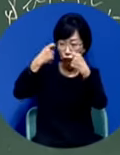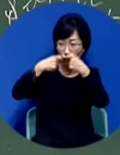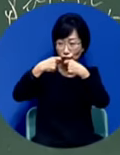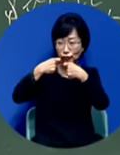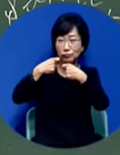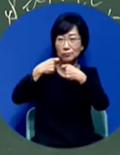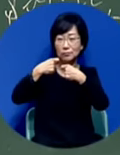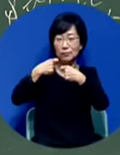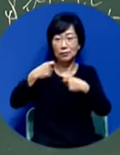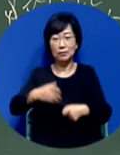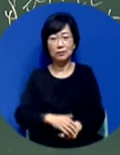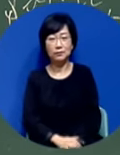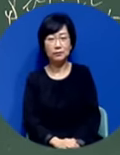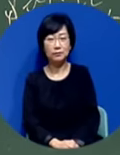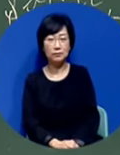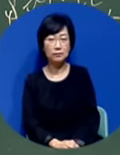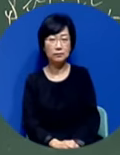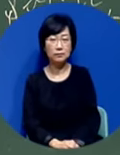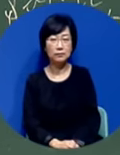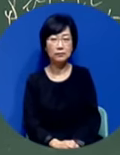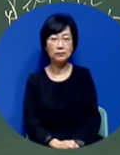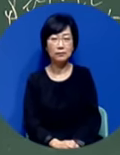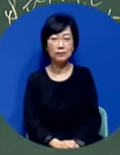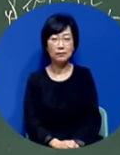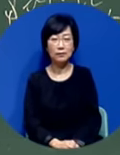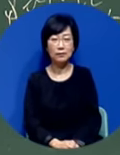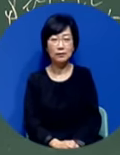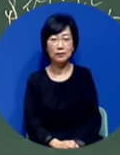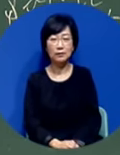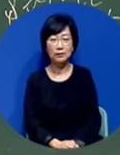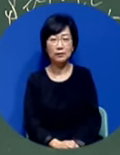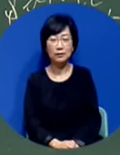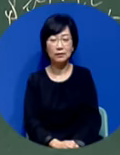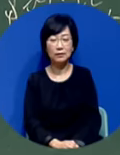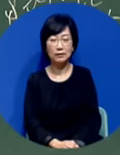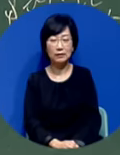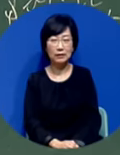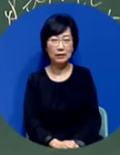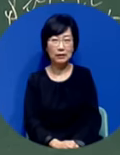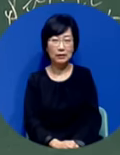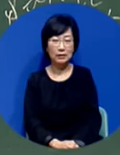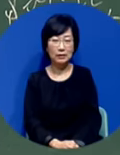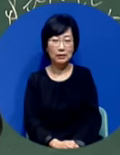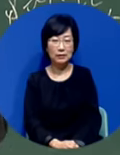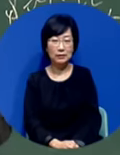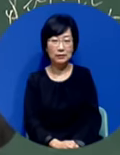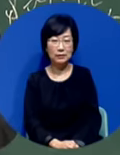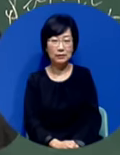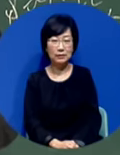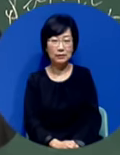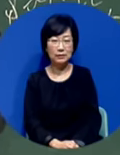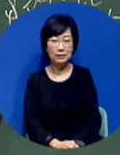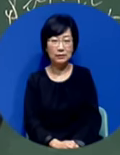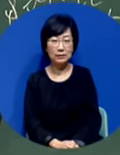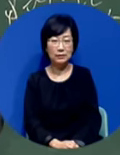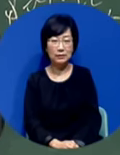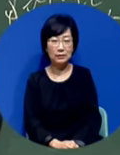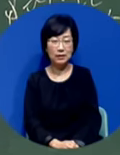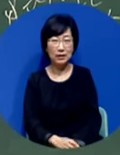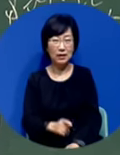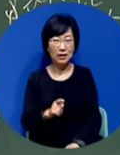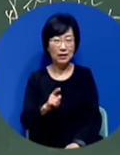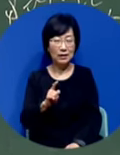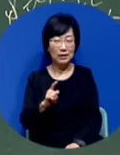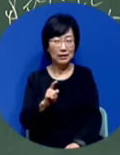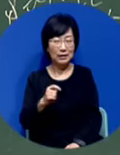那我不知道是怎么回事，反正他听了之后又哭了。 야 이때 내가 진짜 마음에 뭐랍니까? 그 여러분이 그런 일 당해보세요. 나는 막 그냥 법이 정해져 빨리